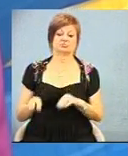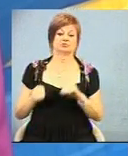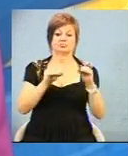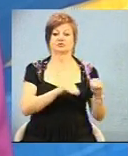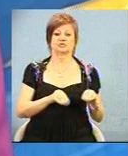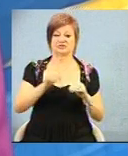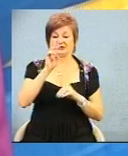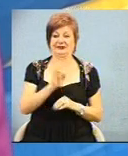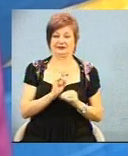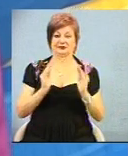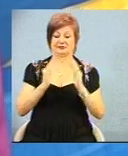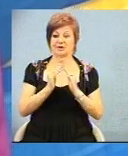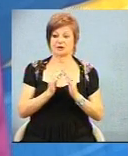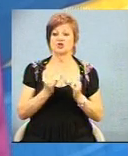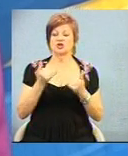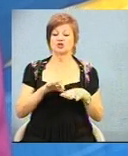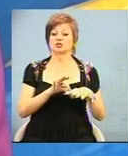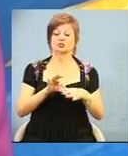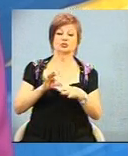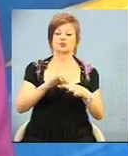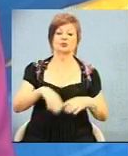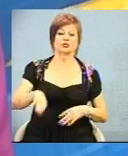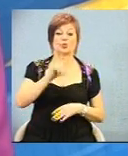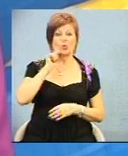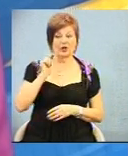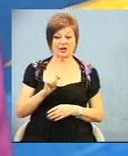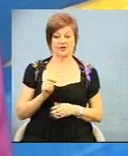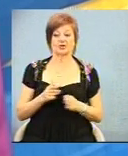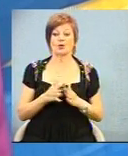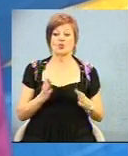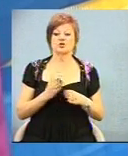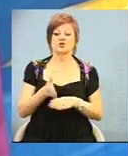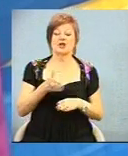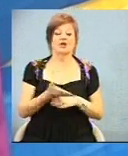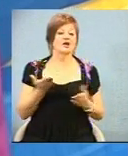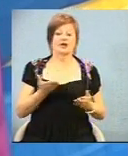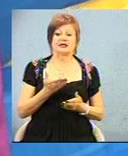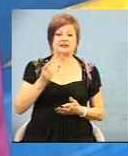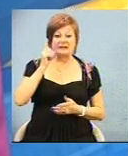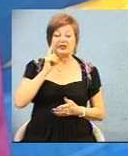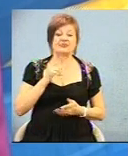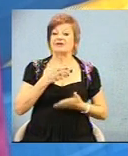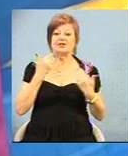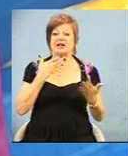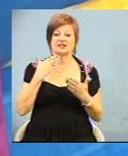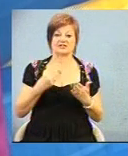синагоги. Вже 3 тижні вони курсують усією Україною. Здебільшого відвідують місця, де іудеї не мають власного